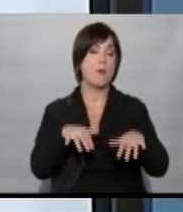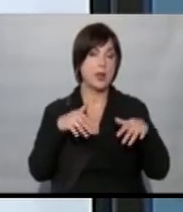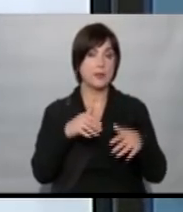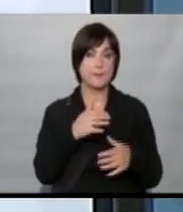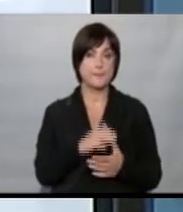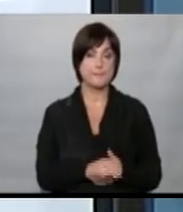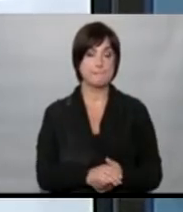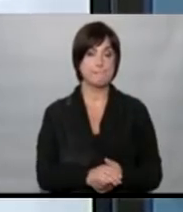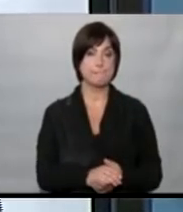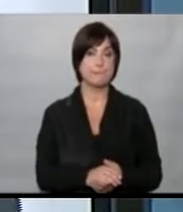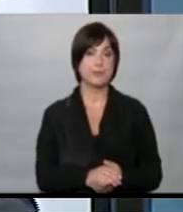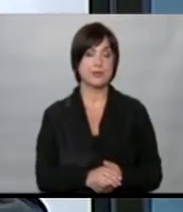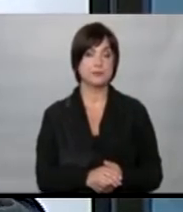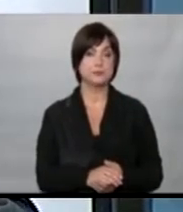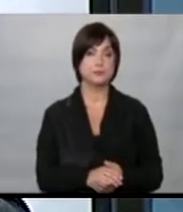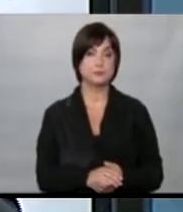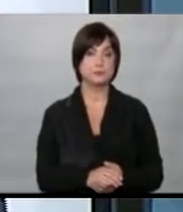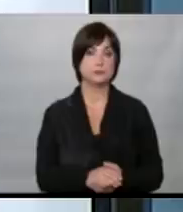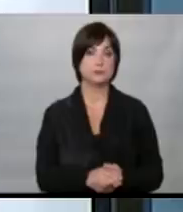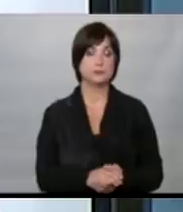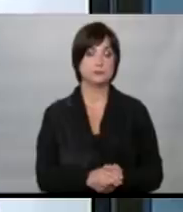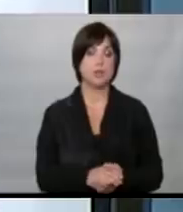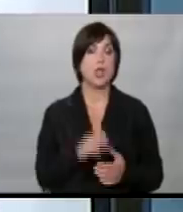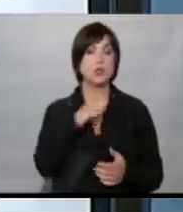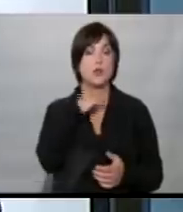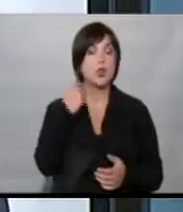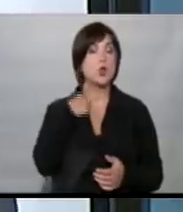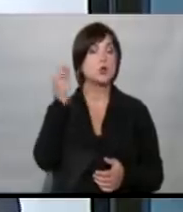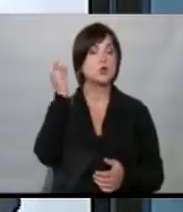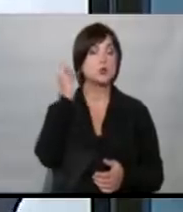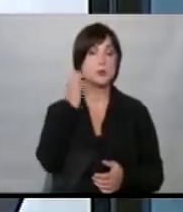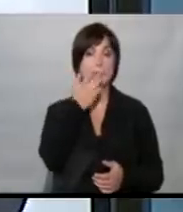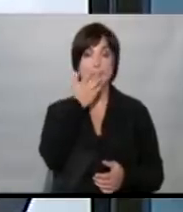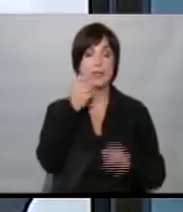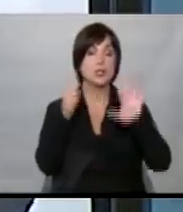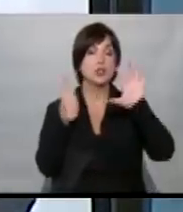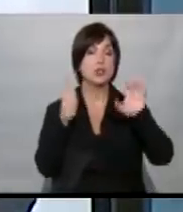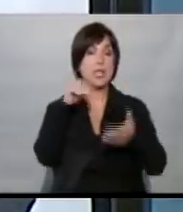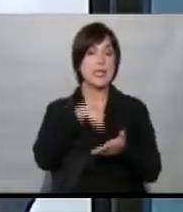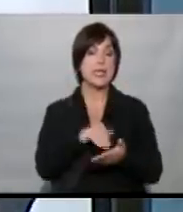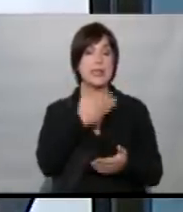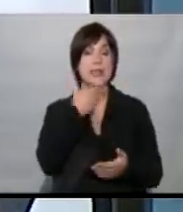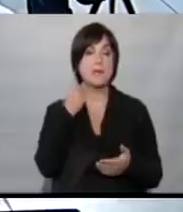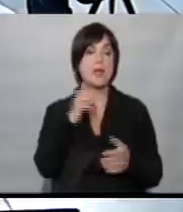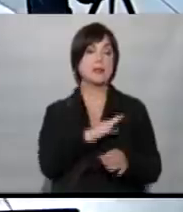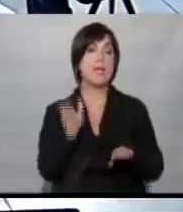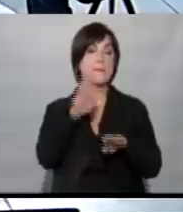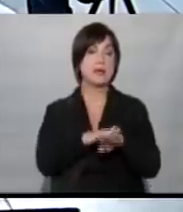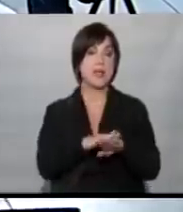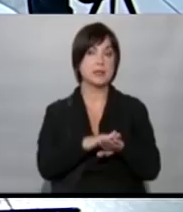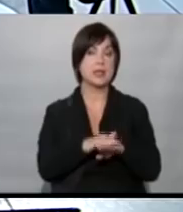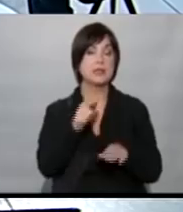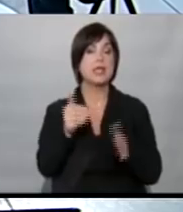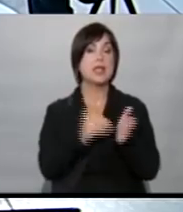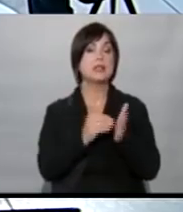Не ми дадува... Само... Доволно долго зборувавте да го чуеме... Со 600.000 тие немаат веќе мандат.